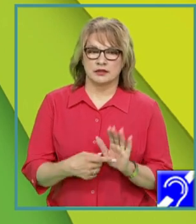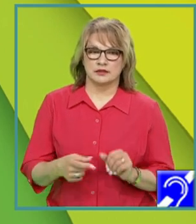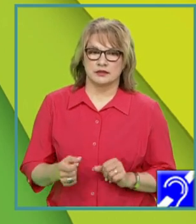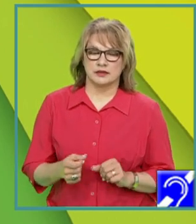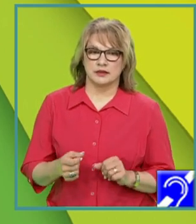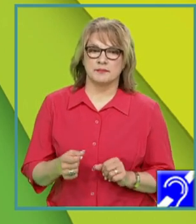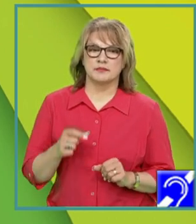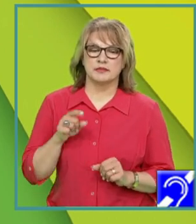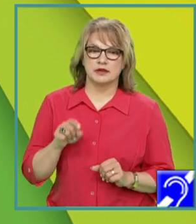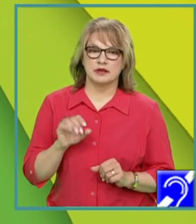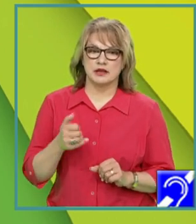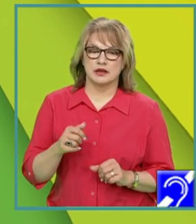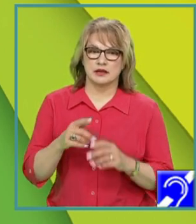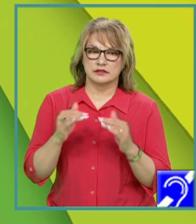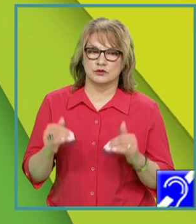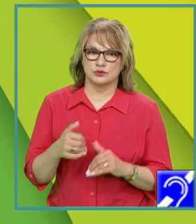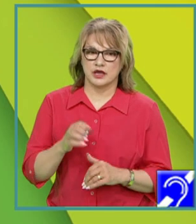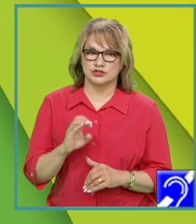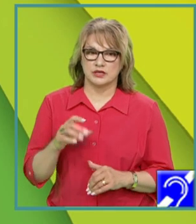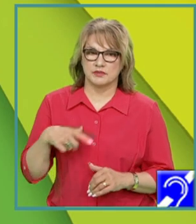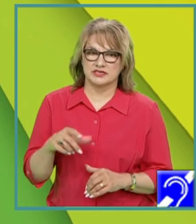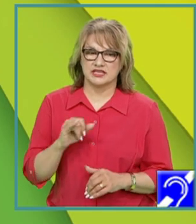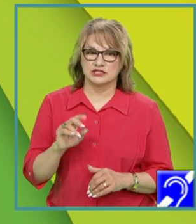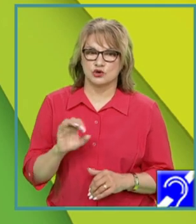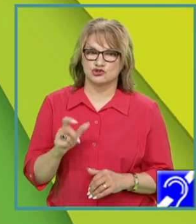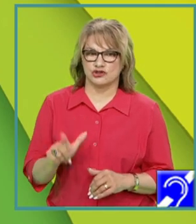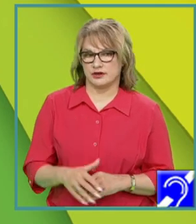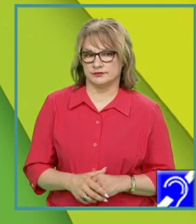că triunghiul ACM este isoscel